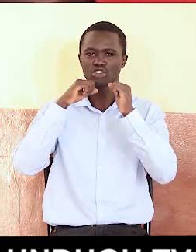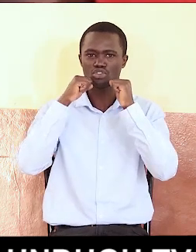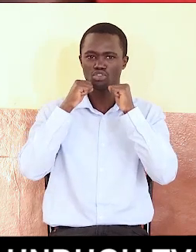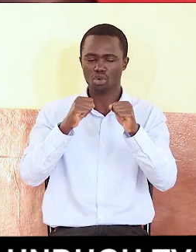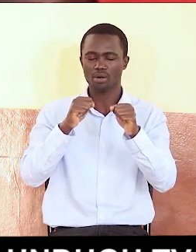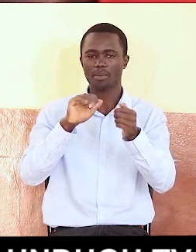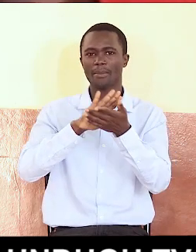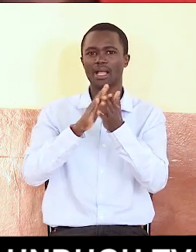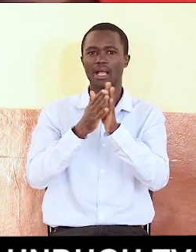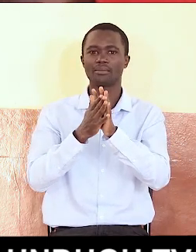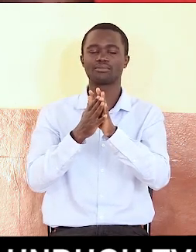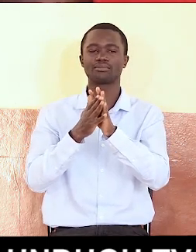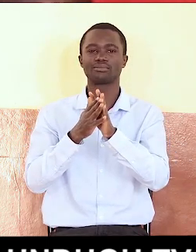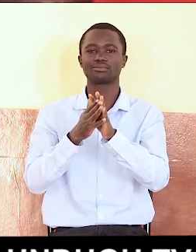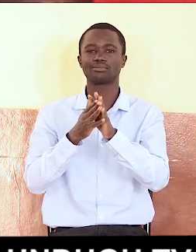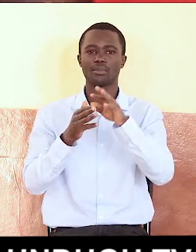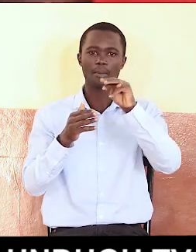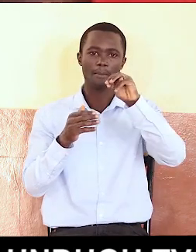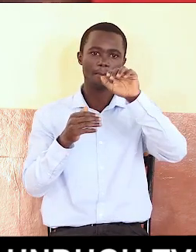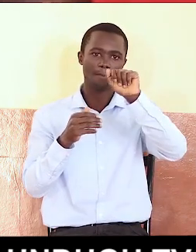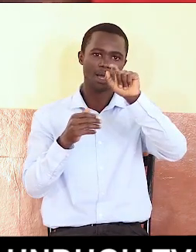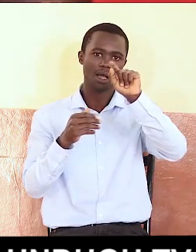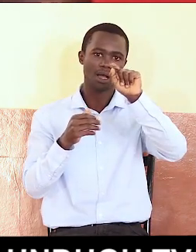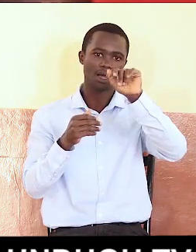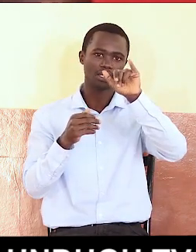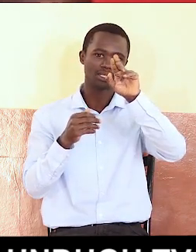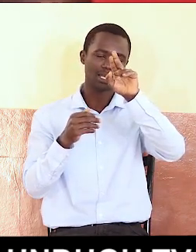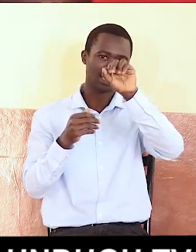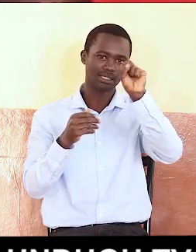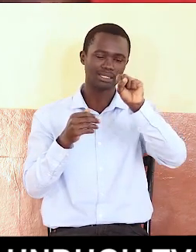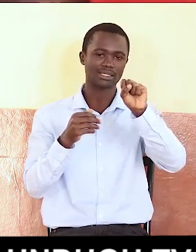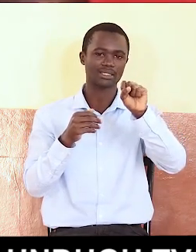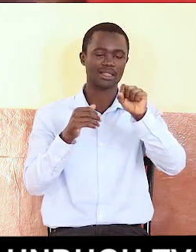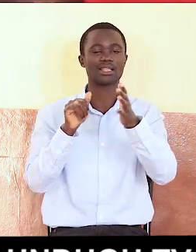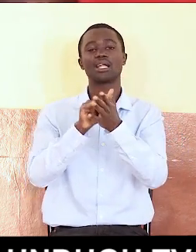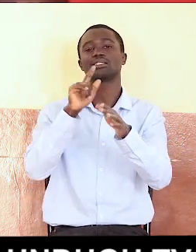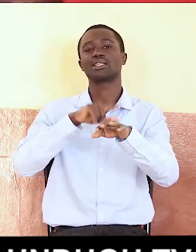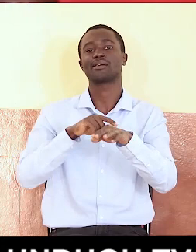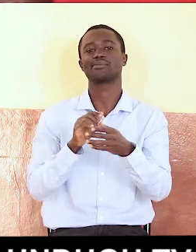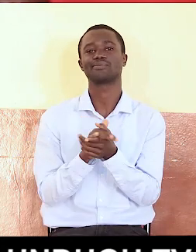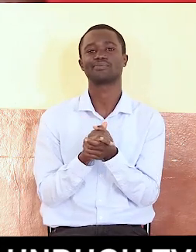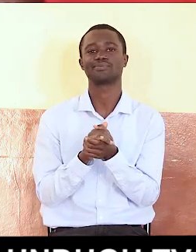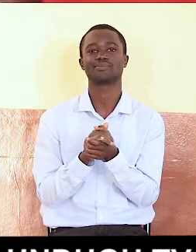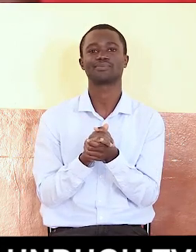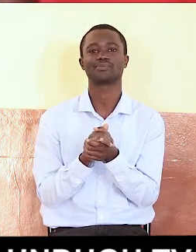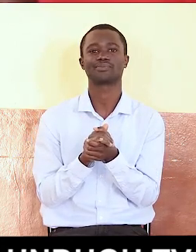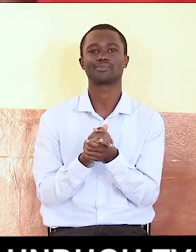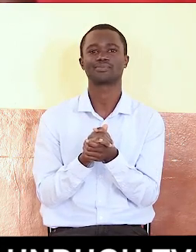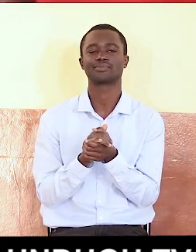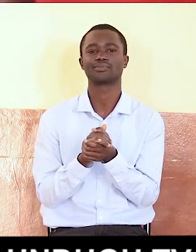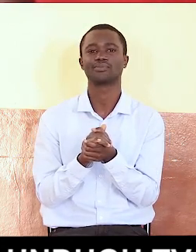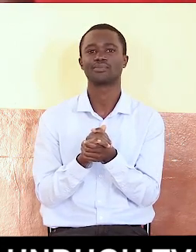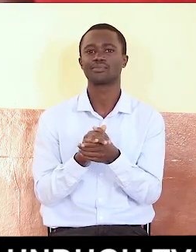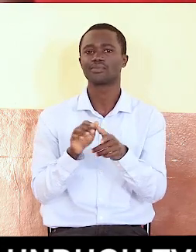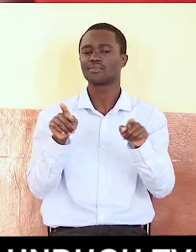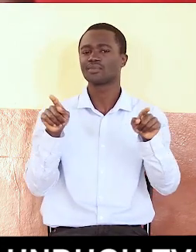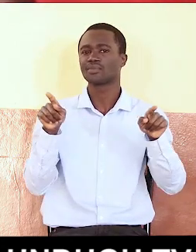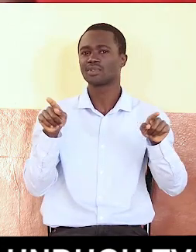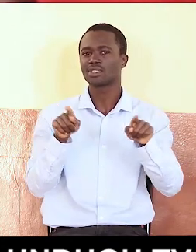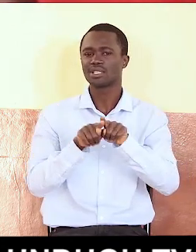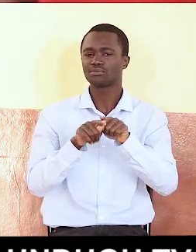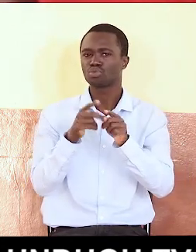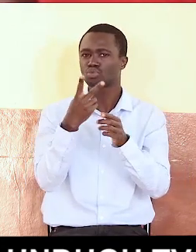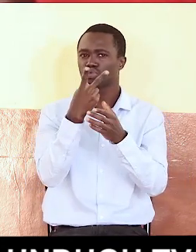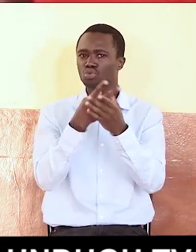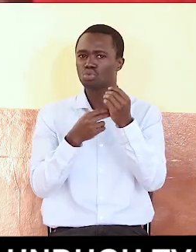martyrs wa Afrika wa wakati wao. Na hawa